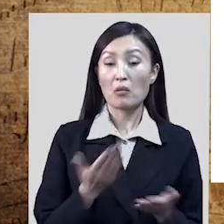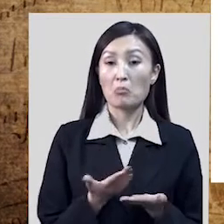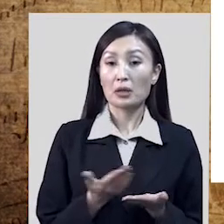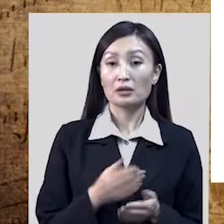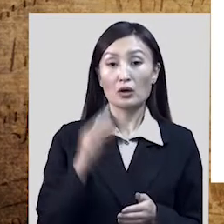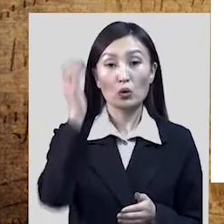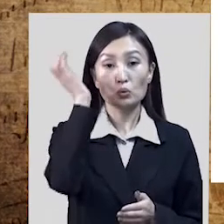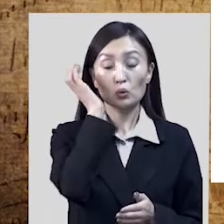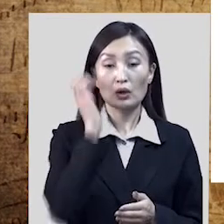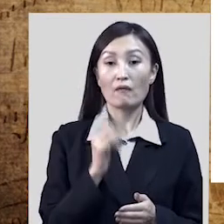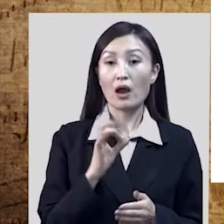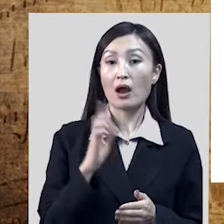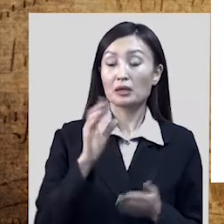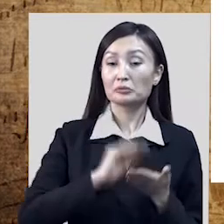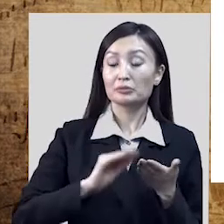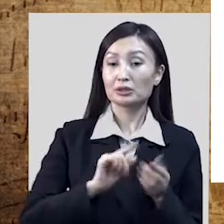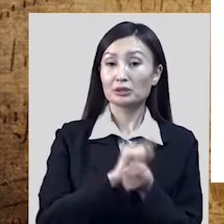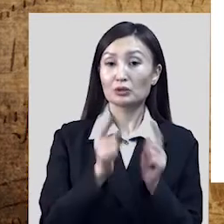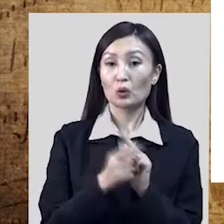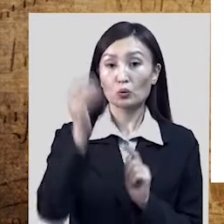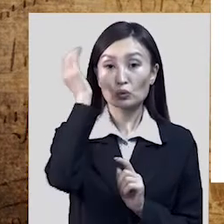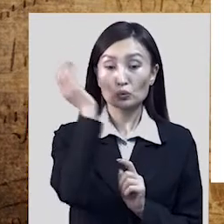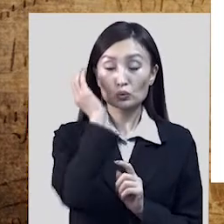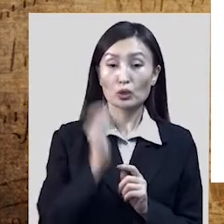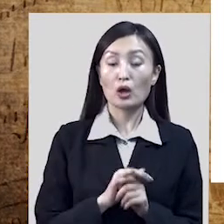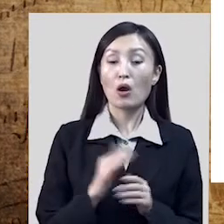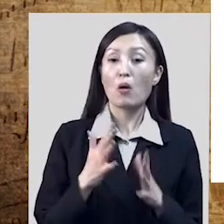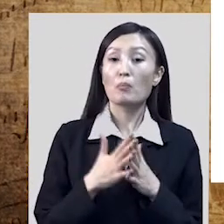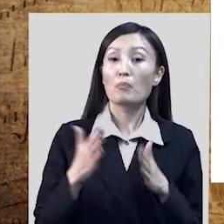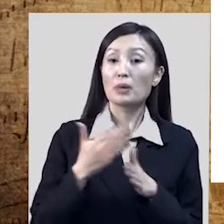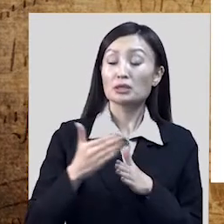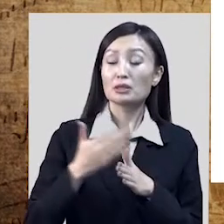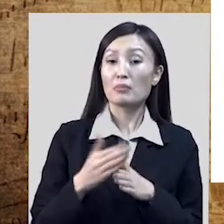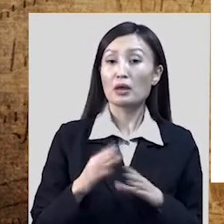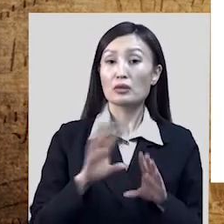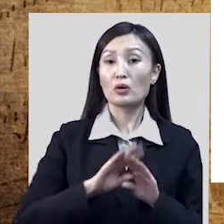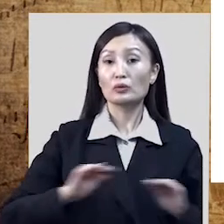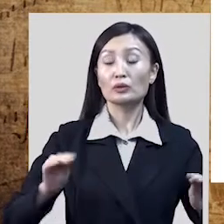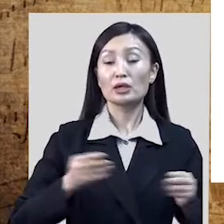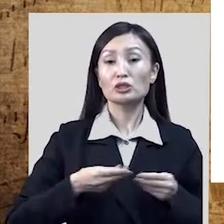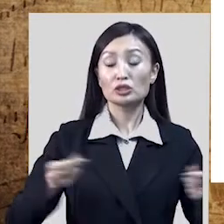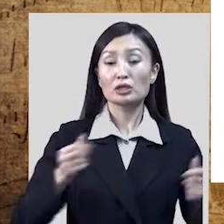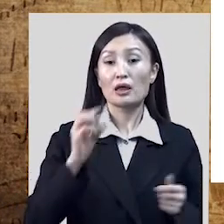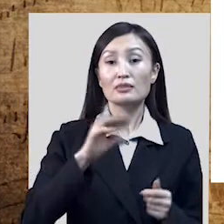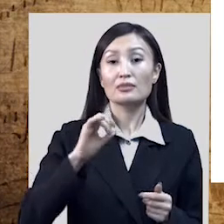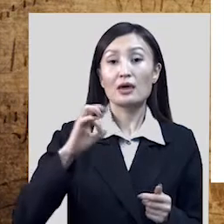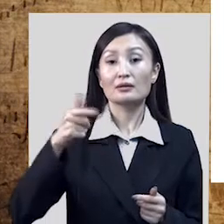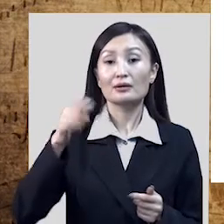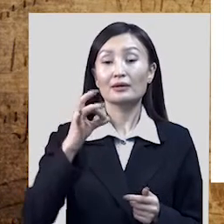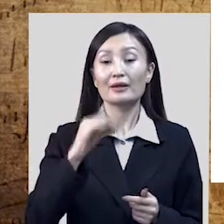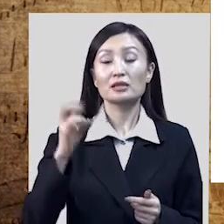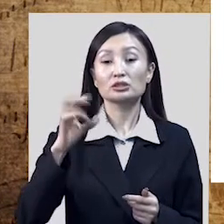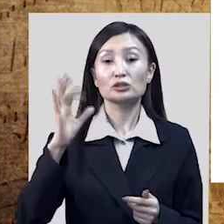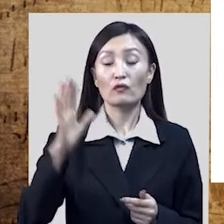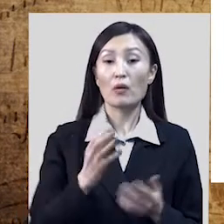тюрков арабская письменность сменил актерскую постепенно стала угасать и вариан ства исчезать воинственность дух очерков